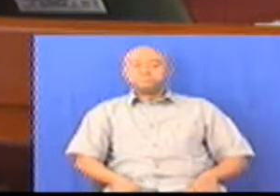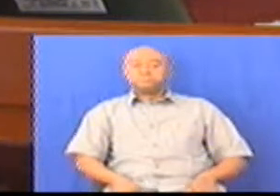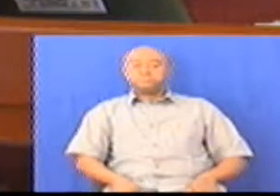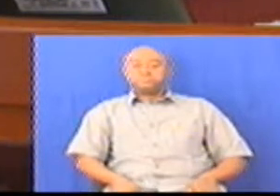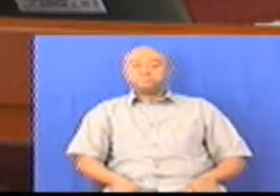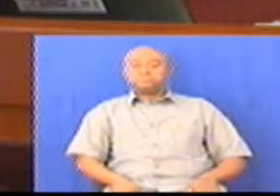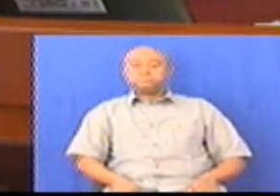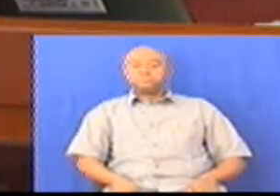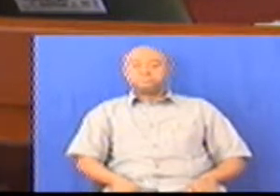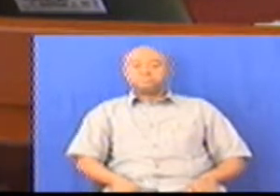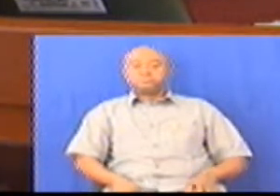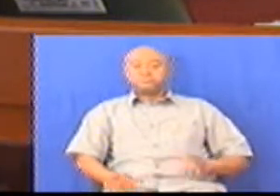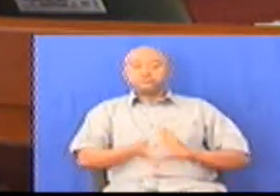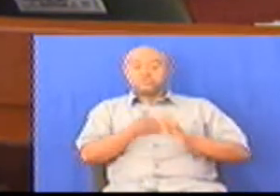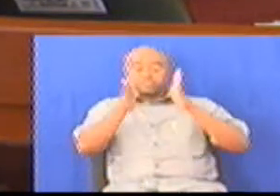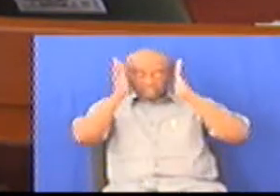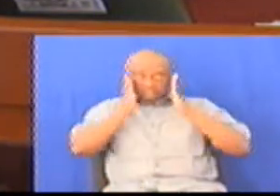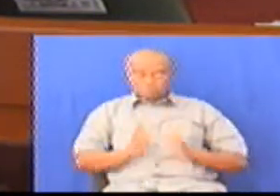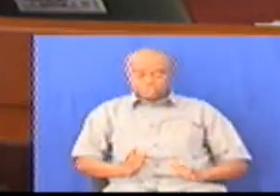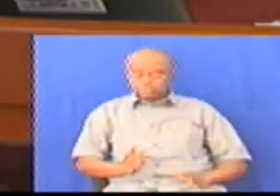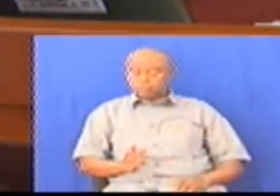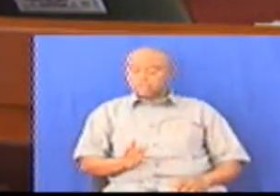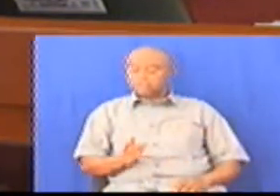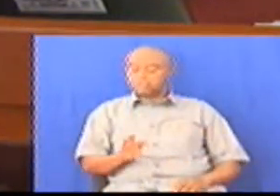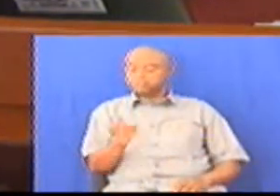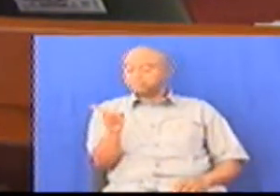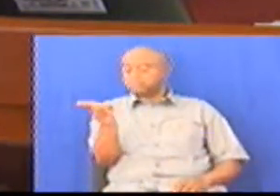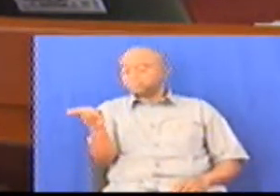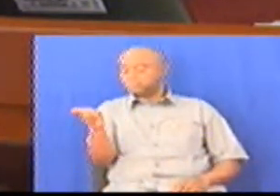Tunaanza na Mheshimiwa Jitusoni.